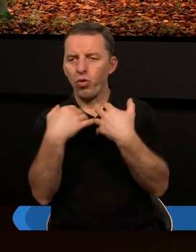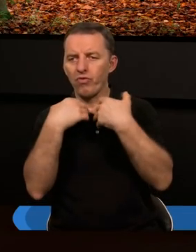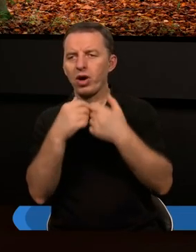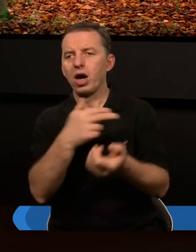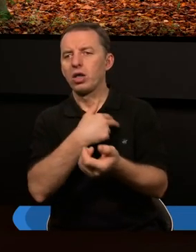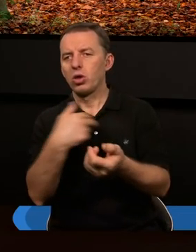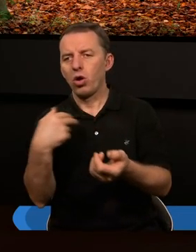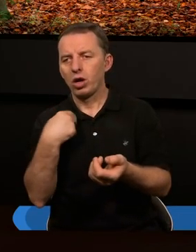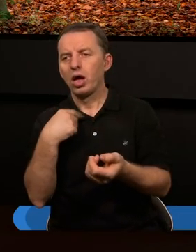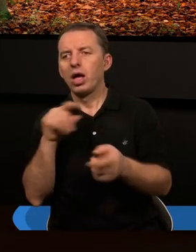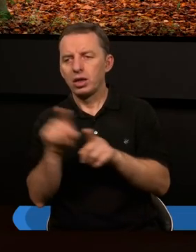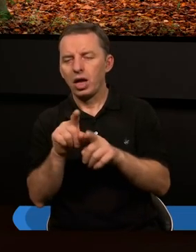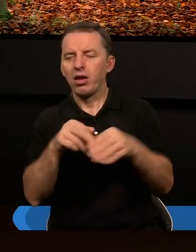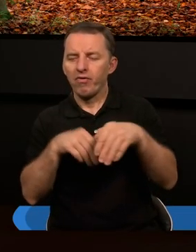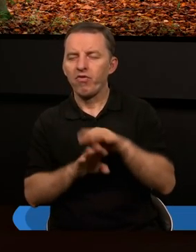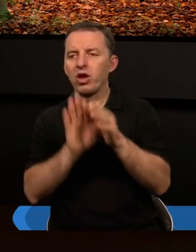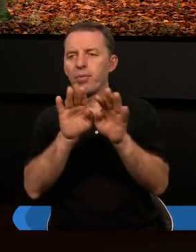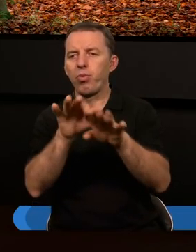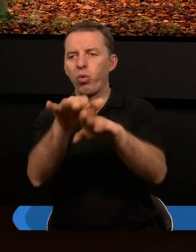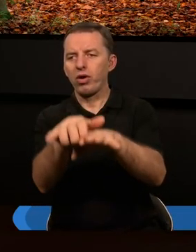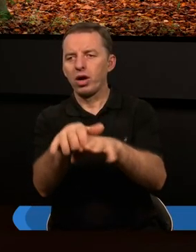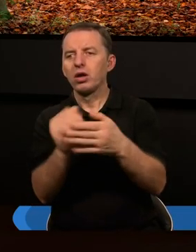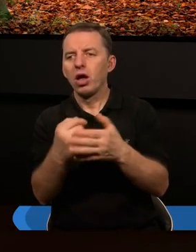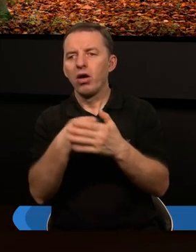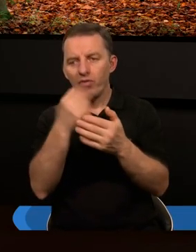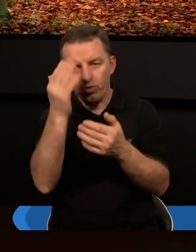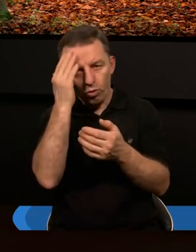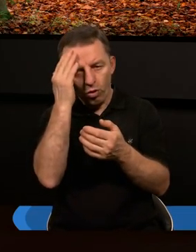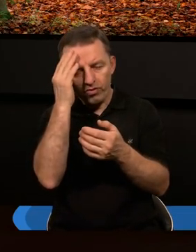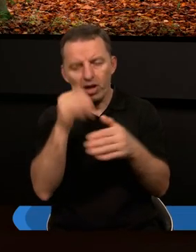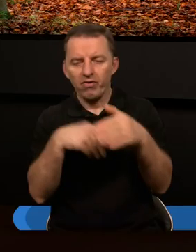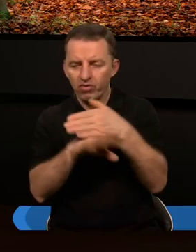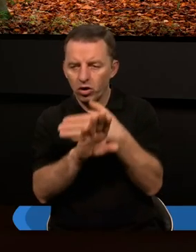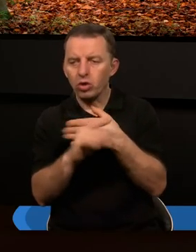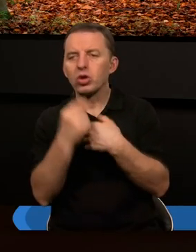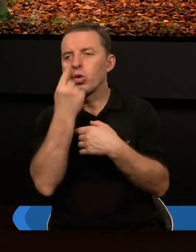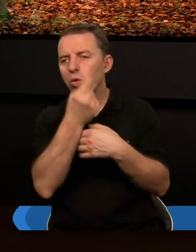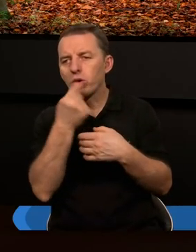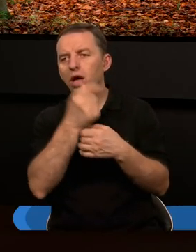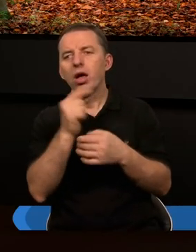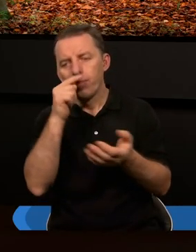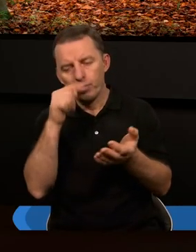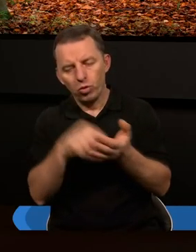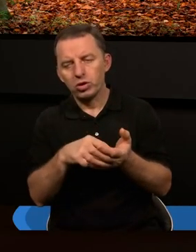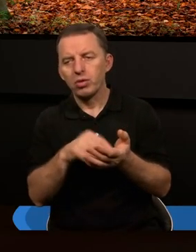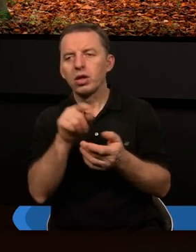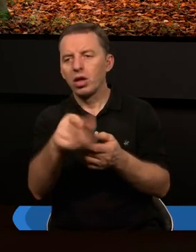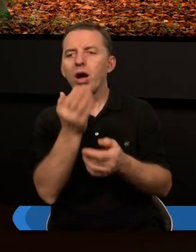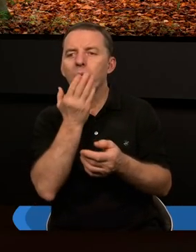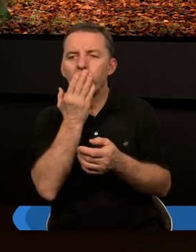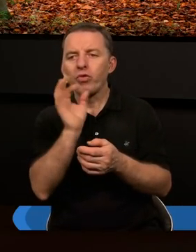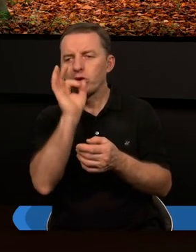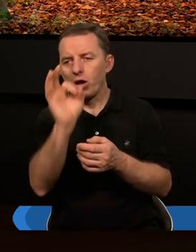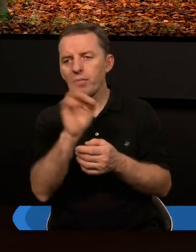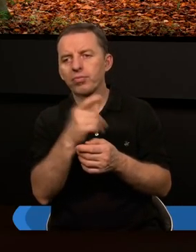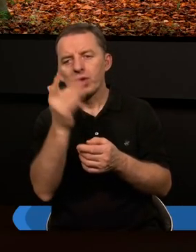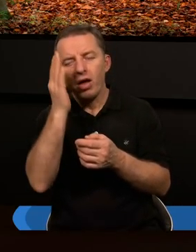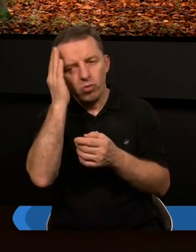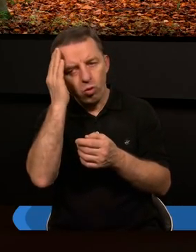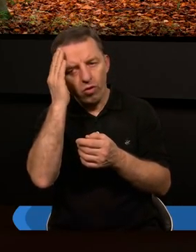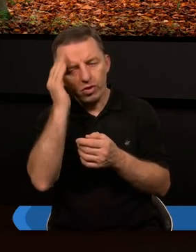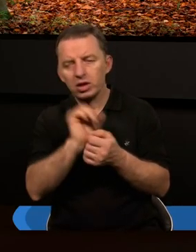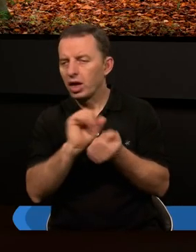nas, to potem też i wypływa. To tak jak to, co jest w głowie, potem wychodzi ustami. I nie zmusimy się do tego, żeby mówić dobre rzeczy, jeżeli w